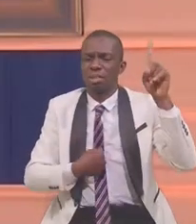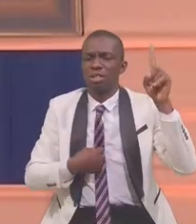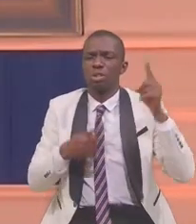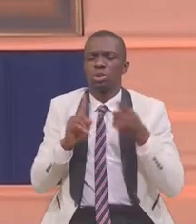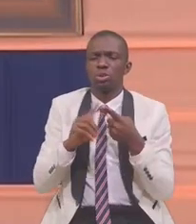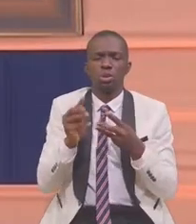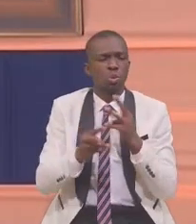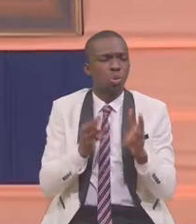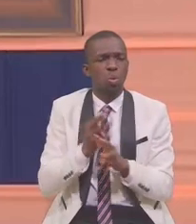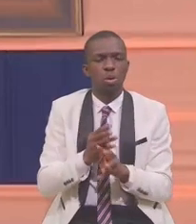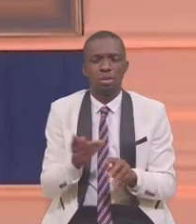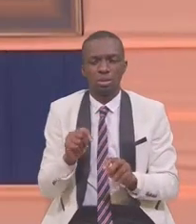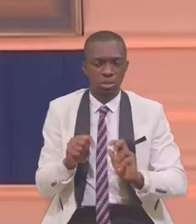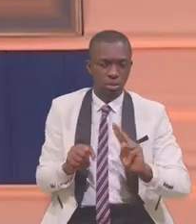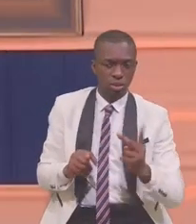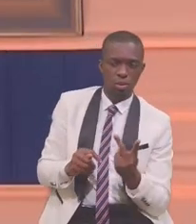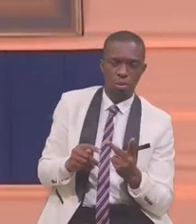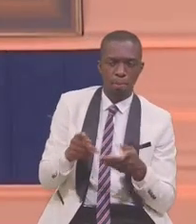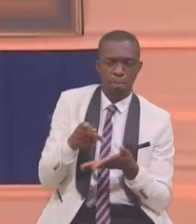partie,